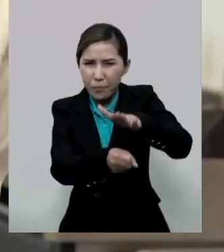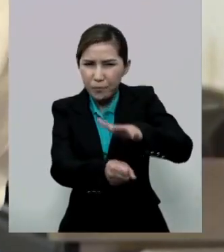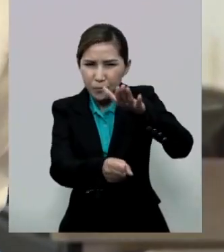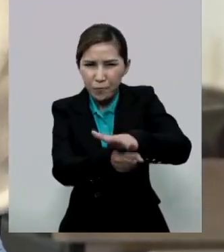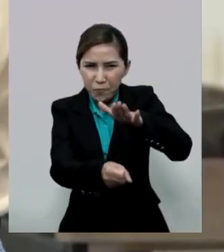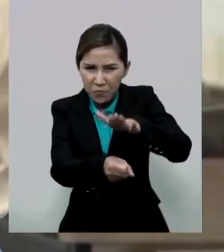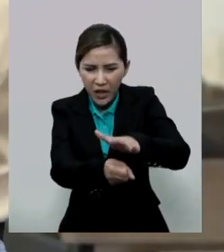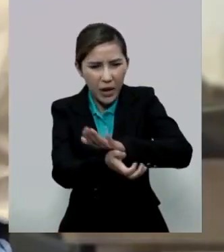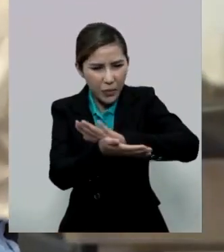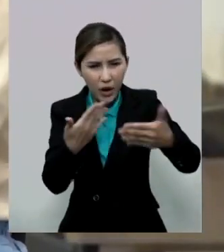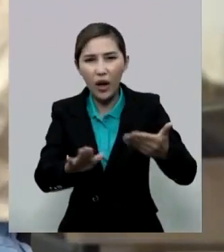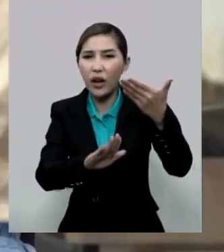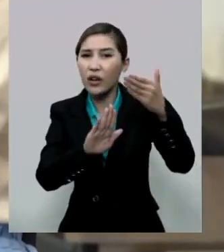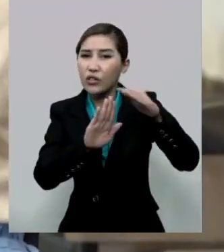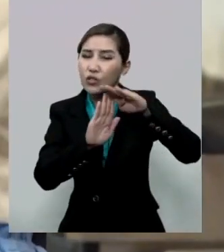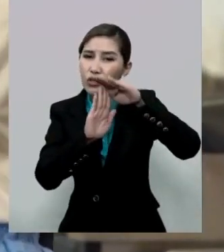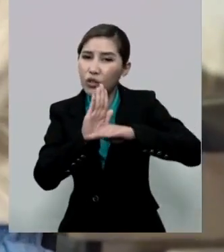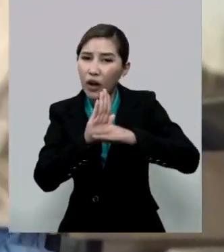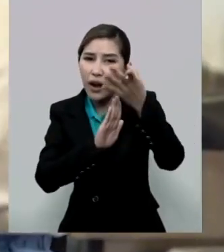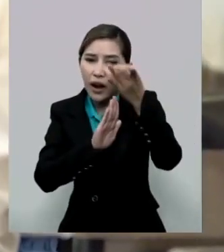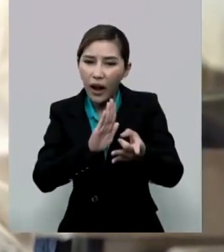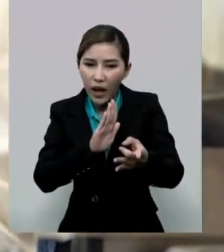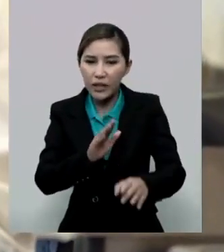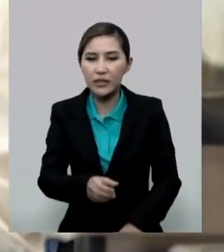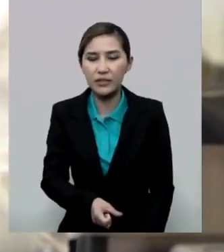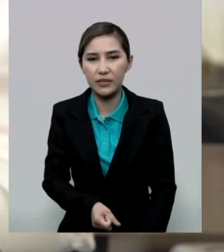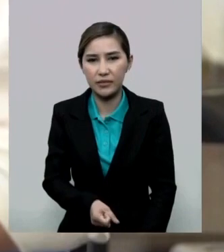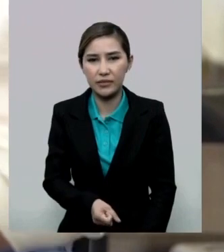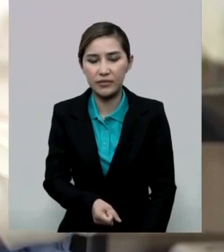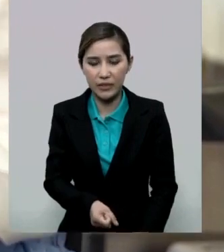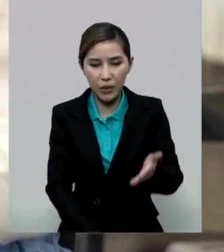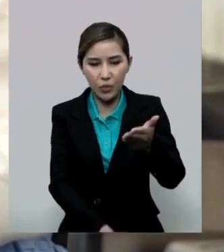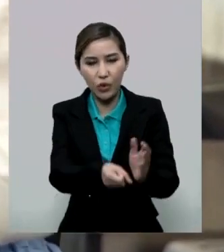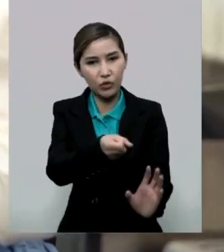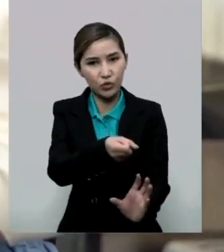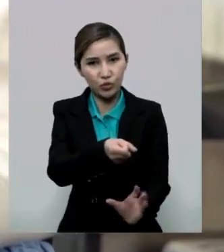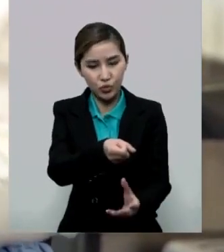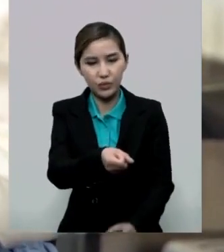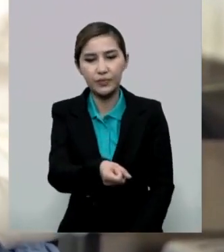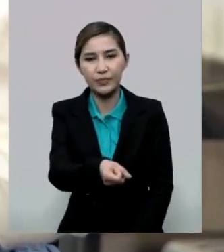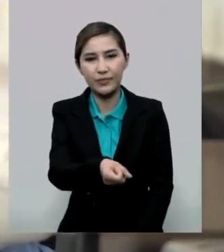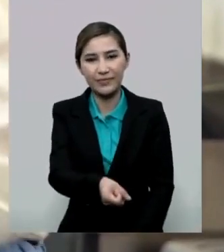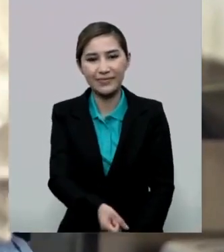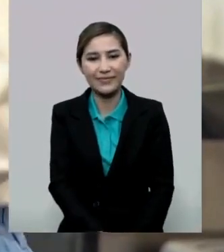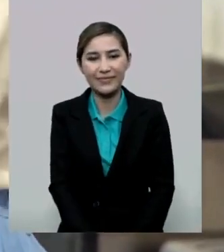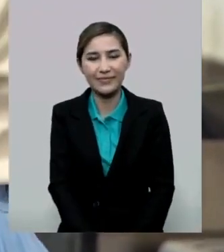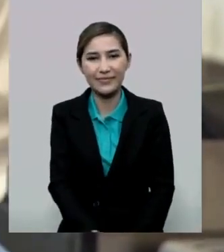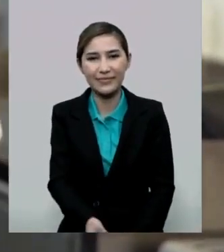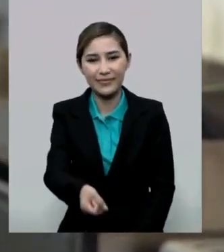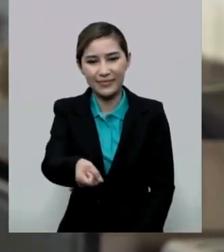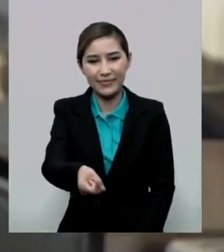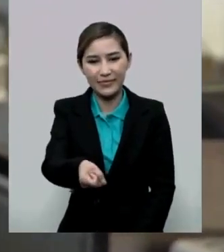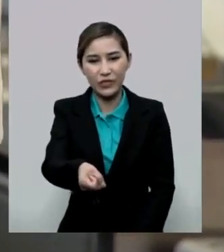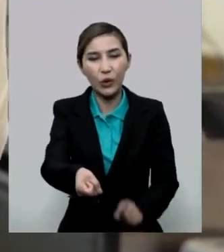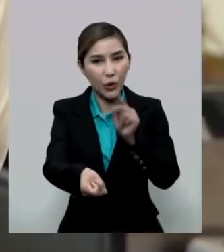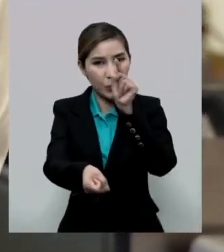ค่ะพอเราอัดคาเฟ่มาเรียบร้อยแล้วเนี่ยขั้นตอนต่อไปของเราคืออะไรอะคะ ก็จะต้องมาใส่หัวชงนะครับอ่ าโอเคค่ะ ขั้นตอนยากอยู่ตร